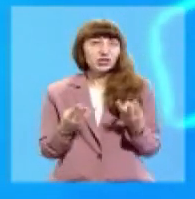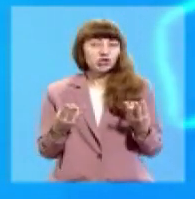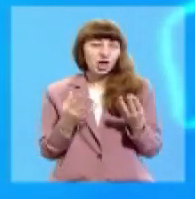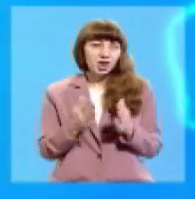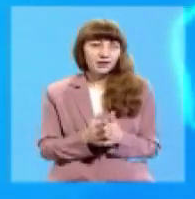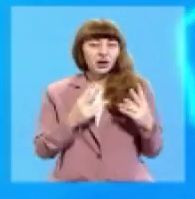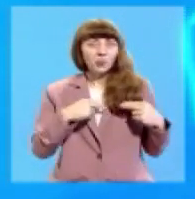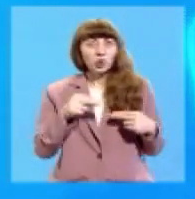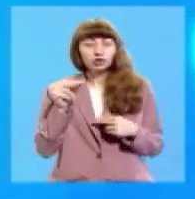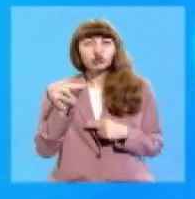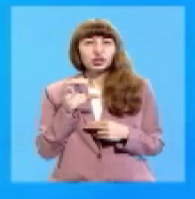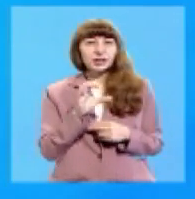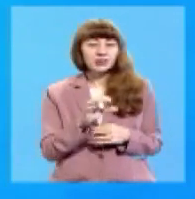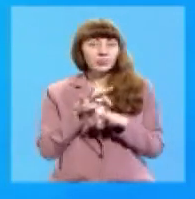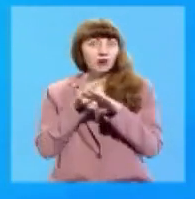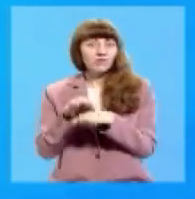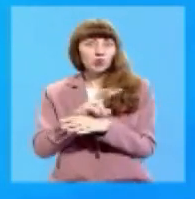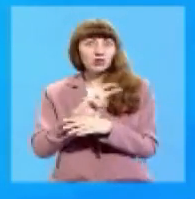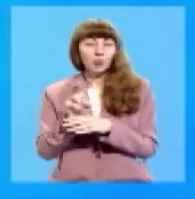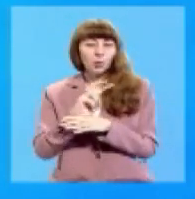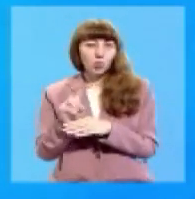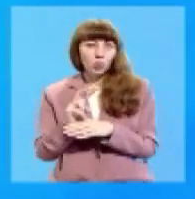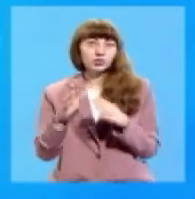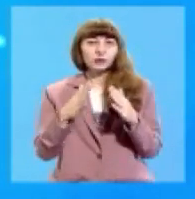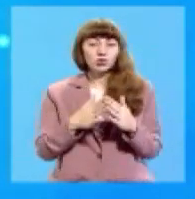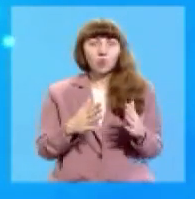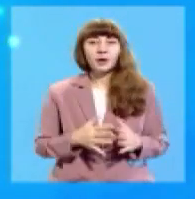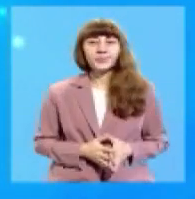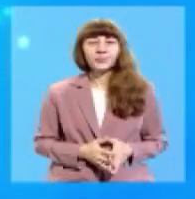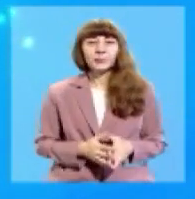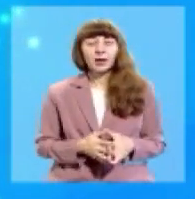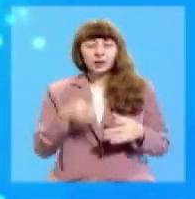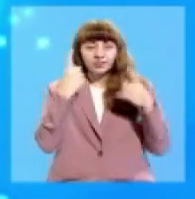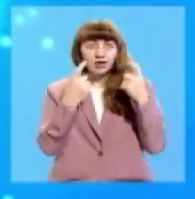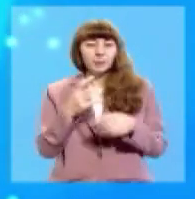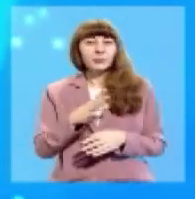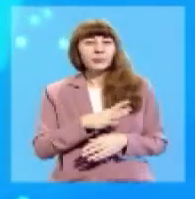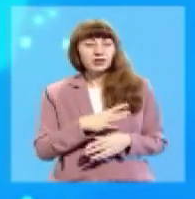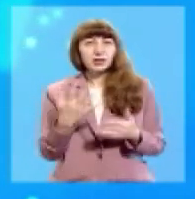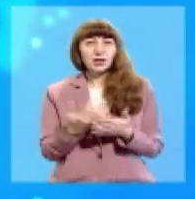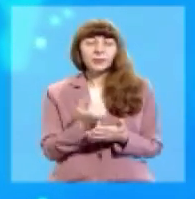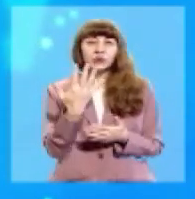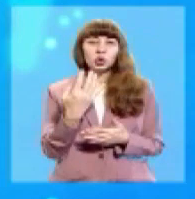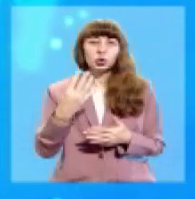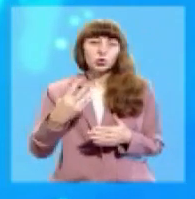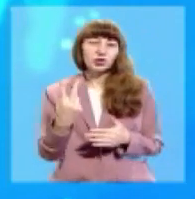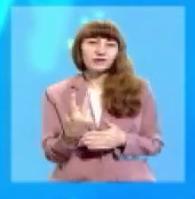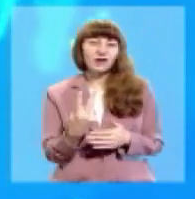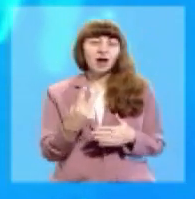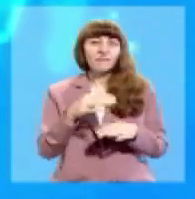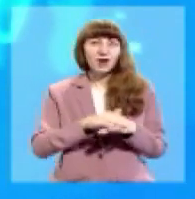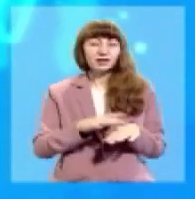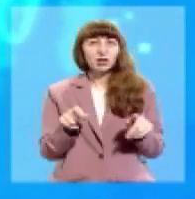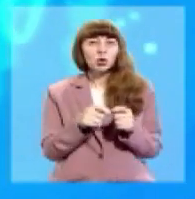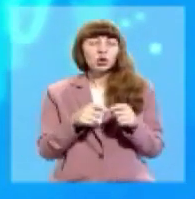департаментінің қызметкерлері үй-үйді аралап рейд жүргізіп жатыр. Құтқарушылардың мәліметінше өрт қауіпсіздігі ережелерін бұзудың